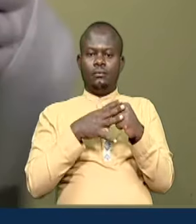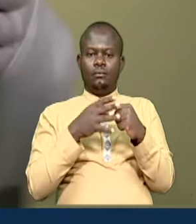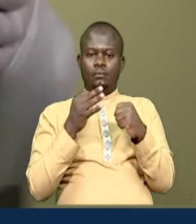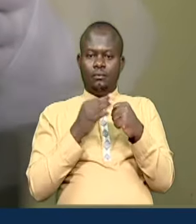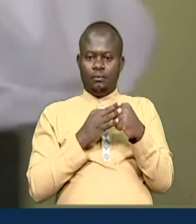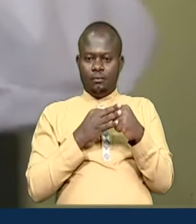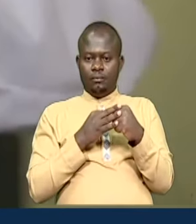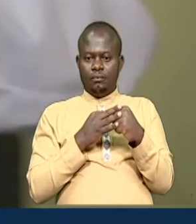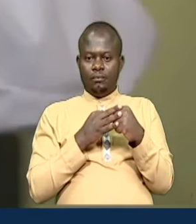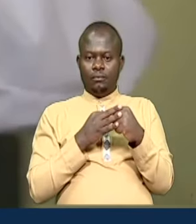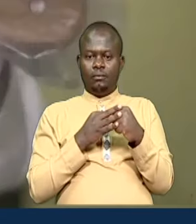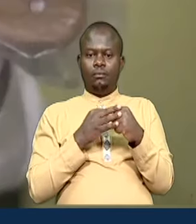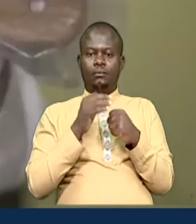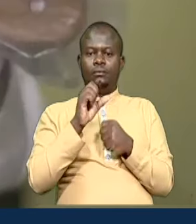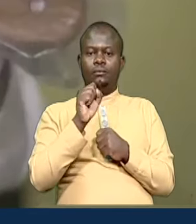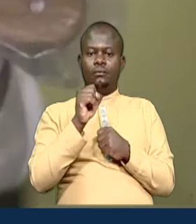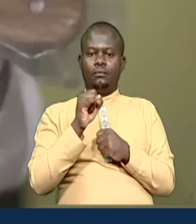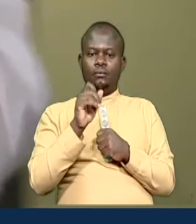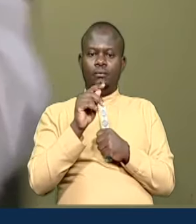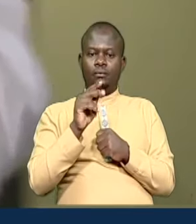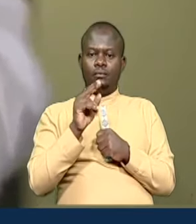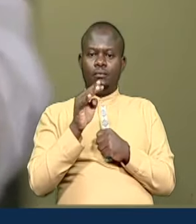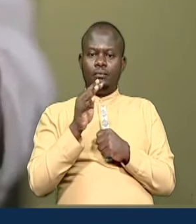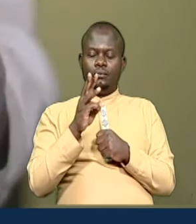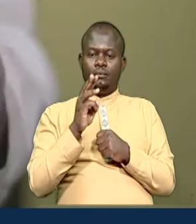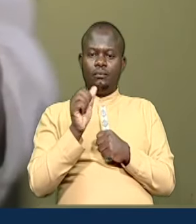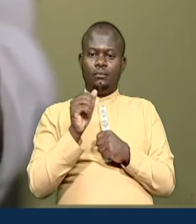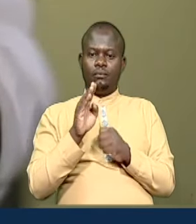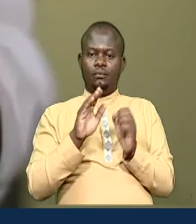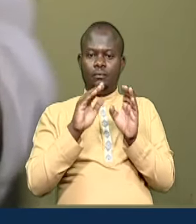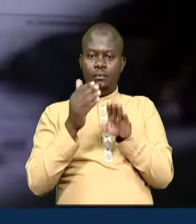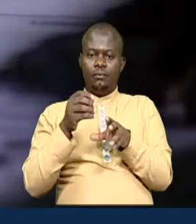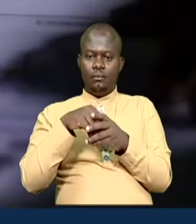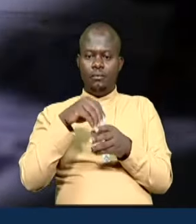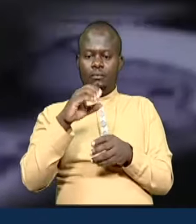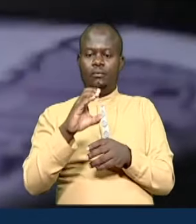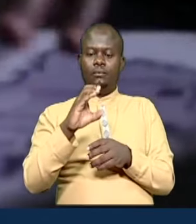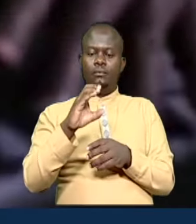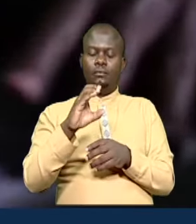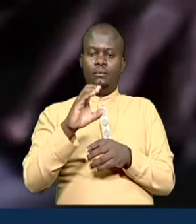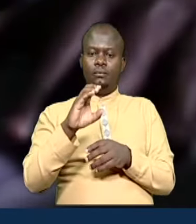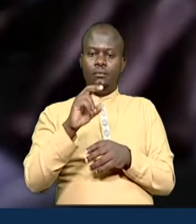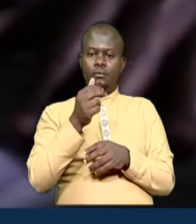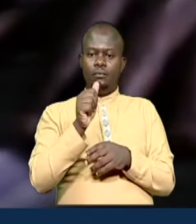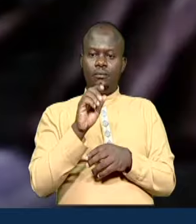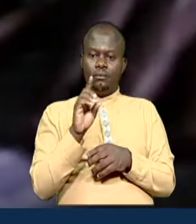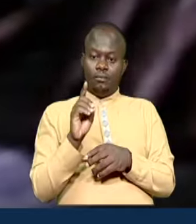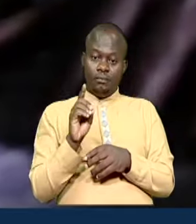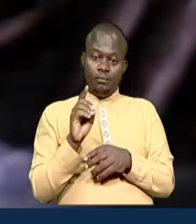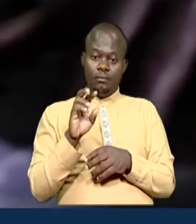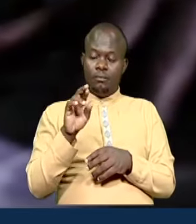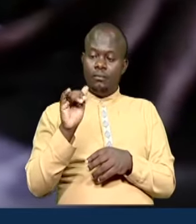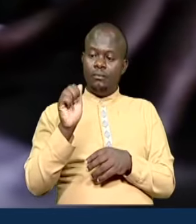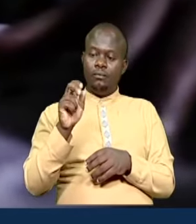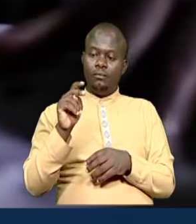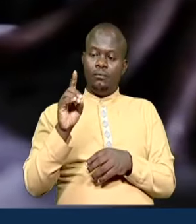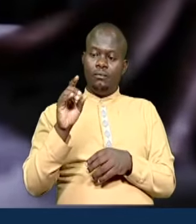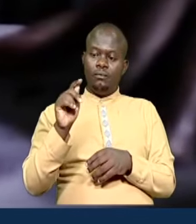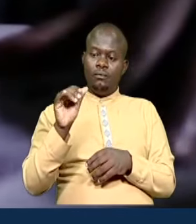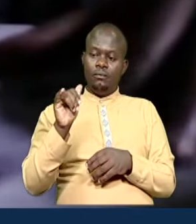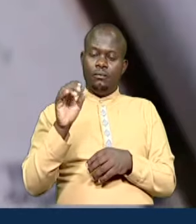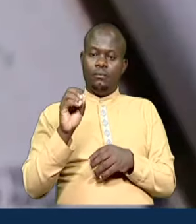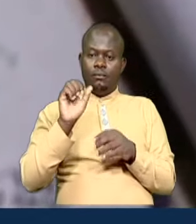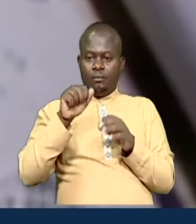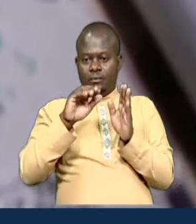1998. Si kubwabo ngo yaba yaraguye Njamena muri Chad, naho ryandikayo ngo ashobora kuba yaraguye i Kinshasa